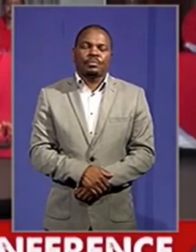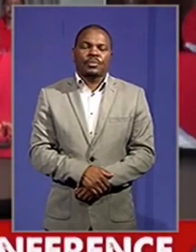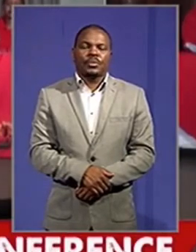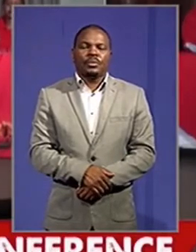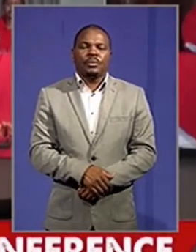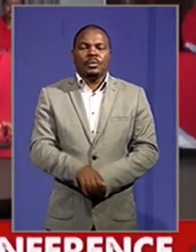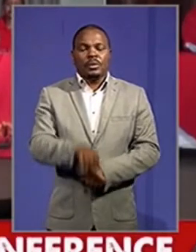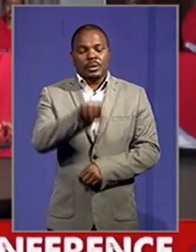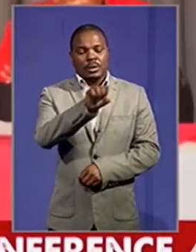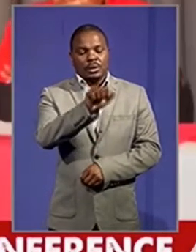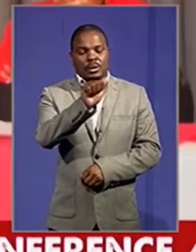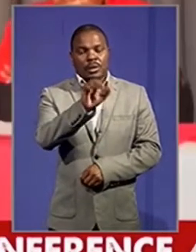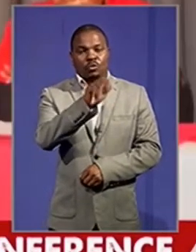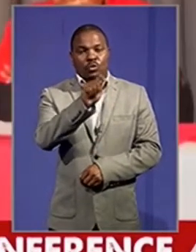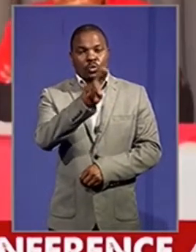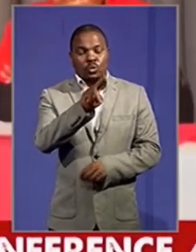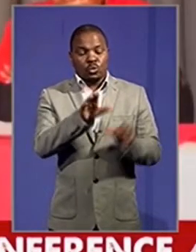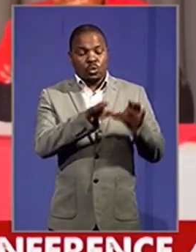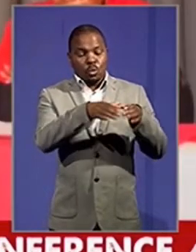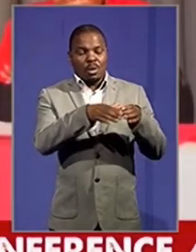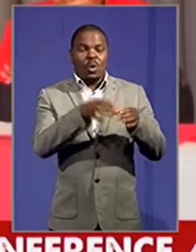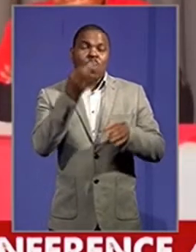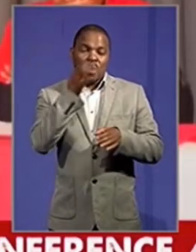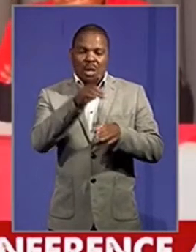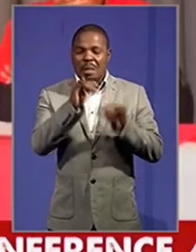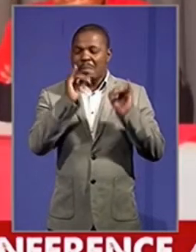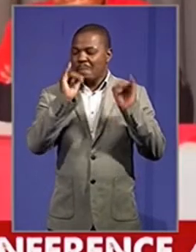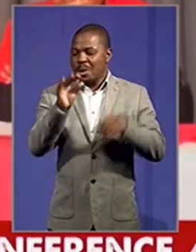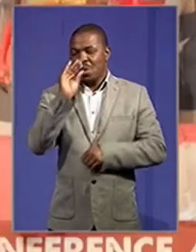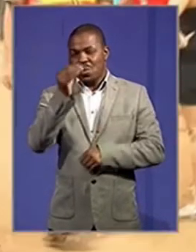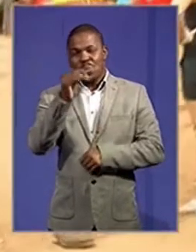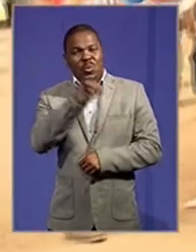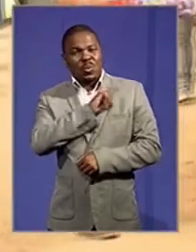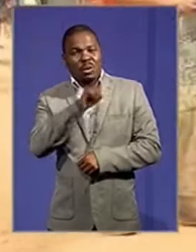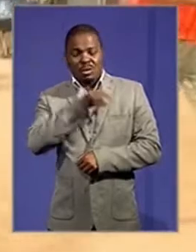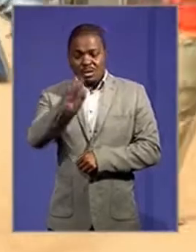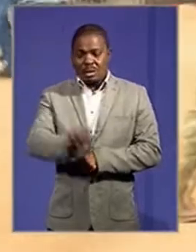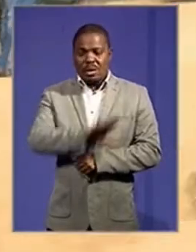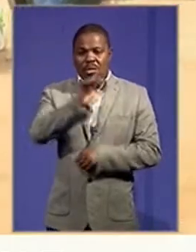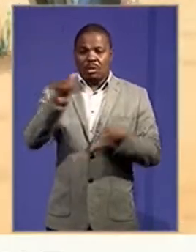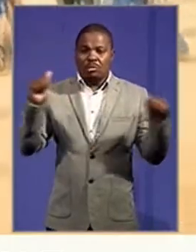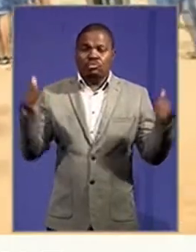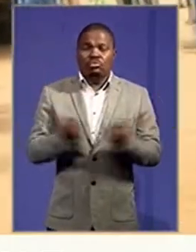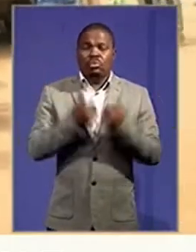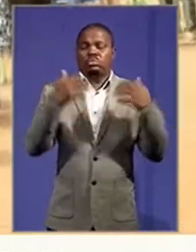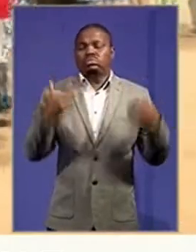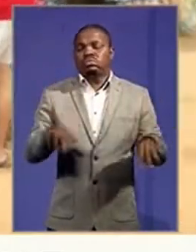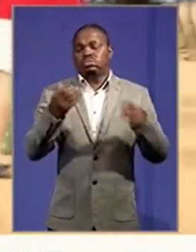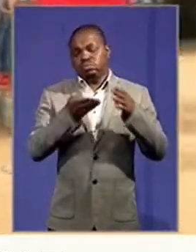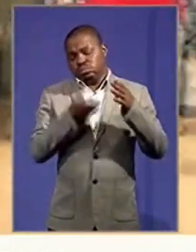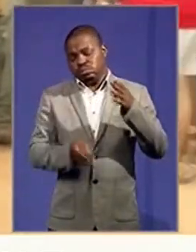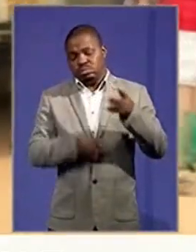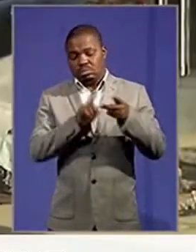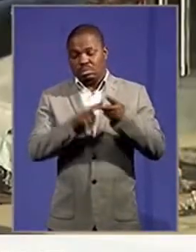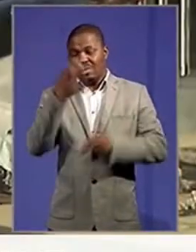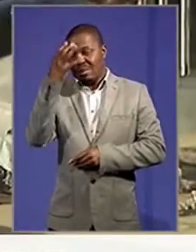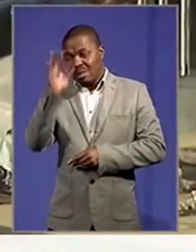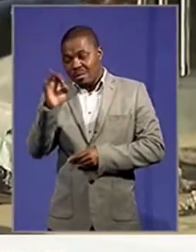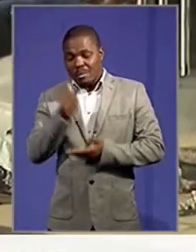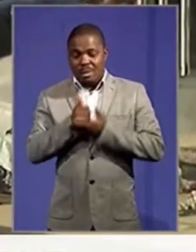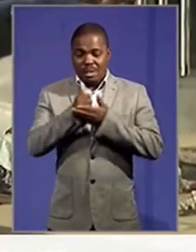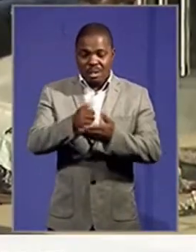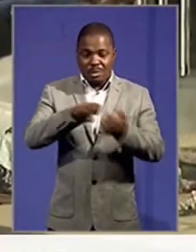Mokgatlo wa basebetsi wa SABC o re tsena ke ditaba tse mpe haholo ho latela diphephetso tseo naha e tobaneng le tsona le hore mmuso o keke wa